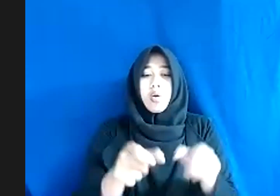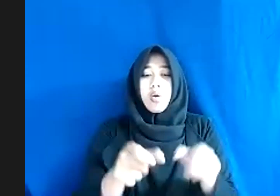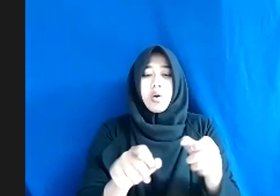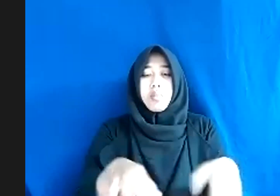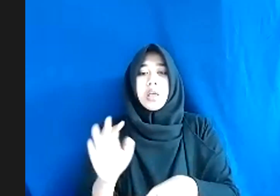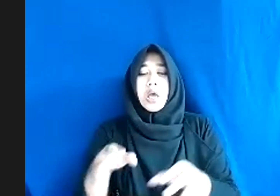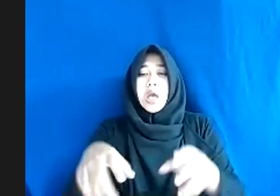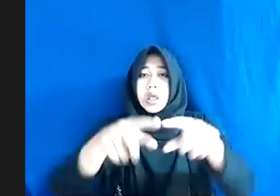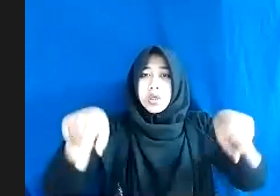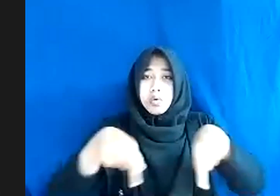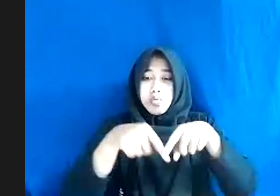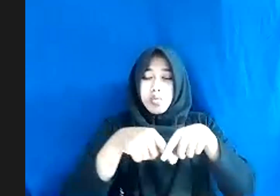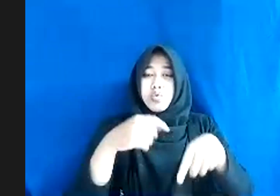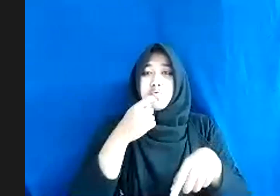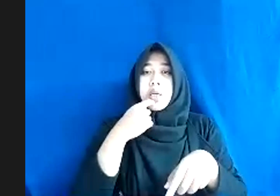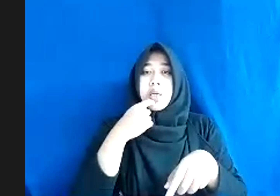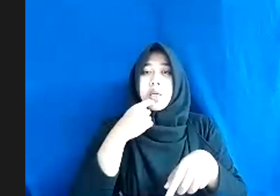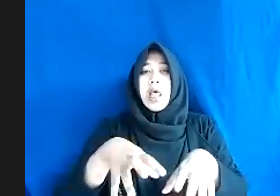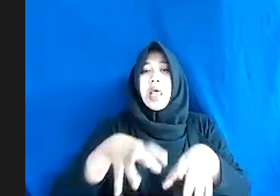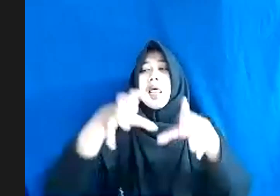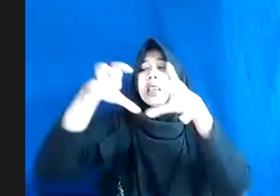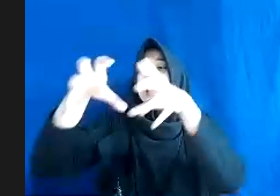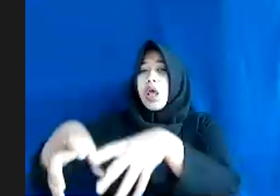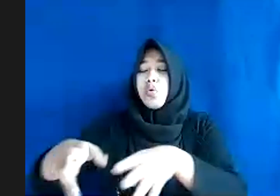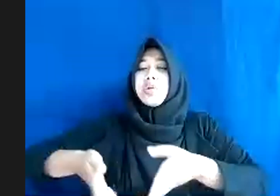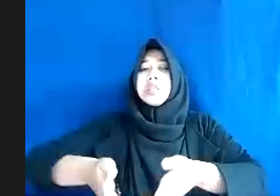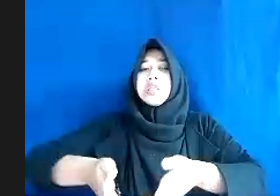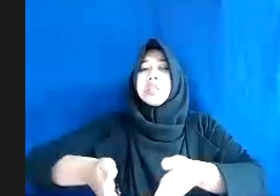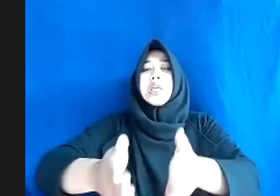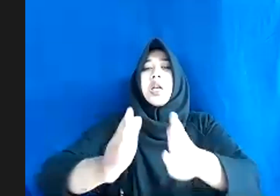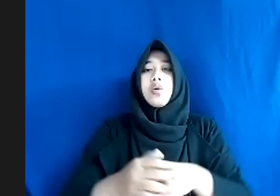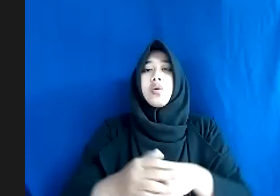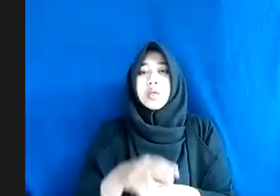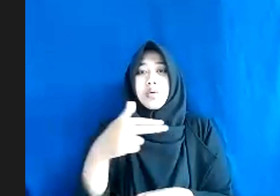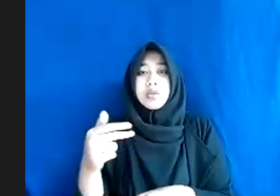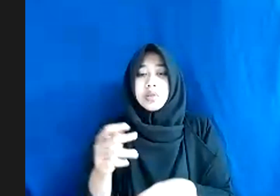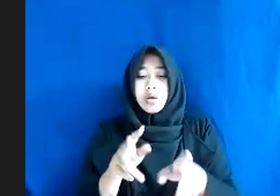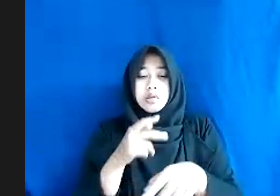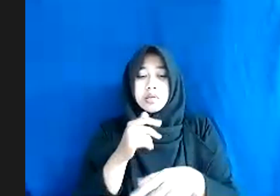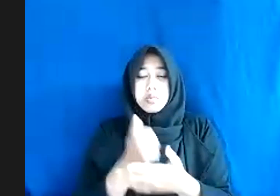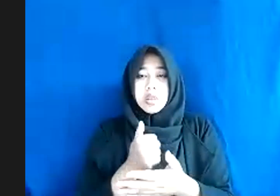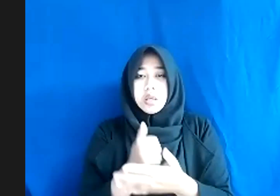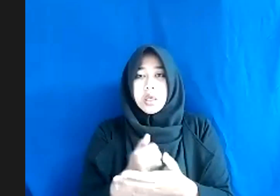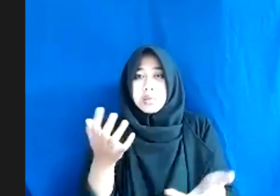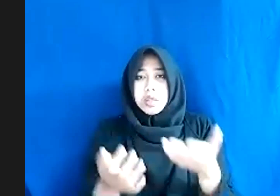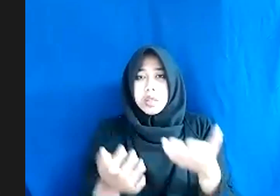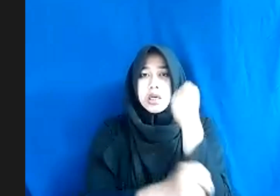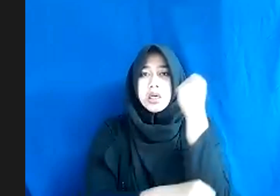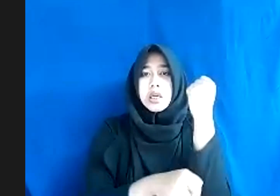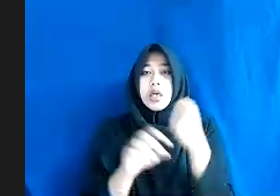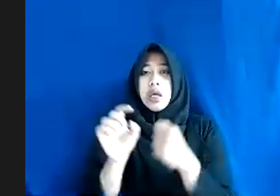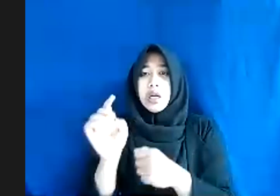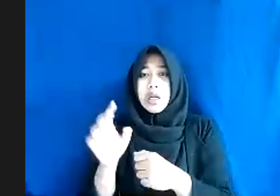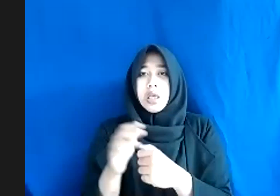Mengerikan sekali. Jadi di Indonesia sebenarnya kalau kita bandingkan dengan negara lain, not the great, tapi